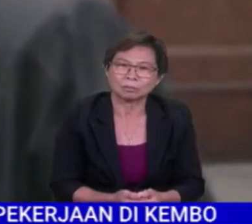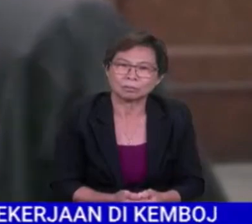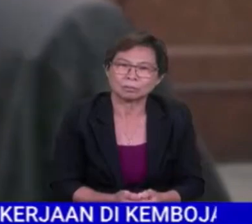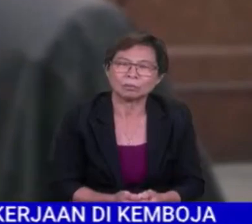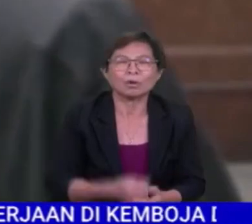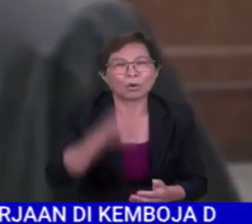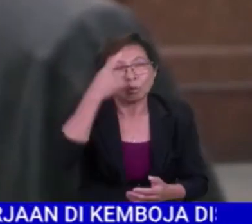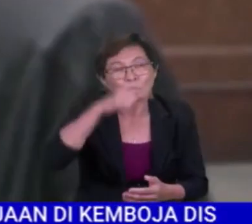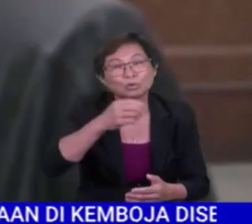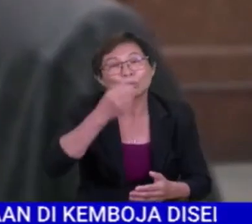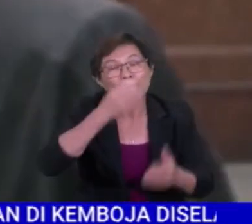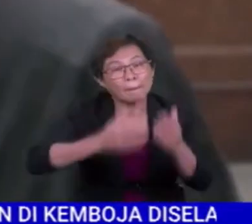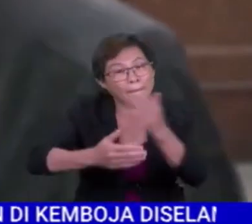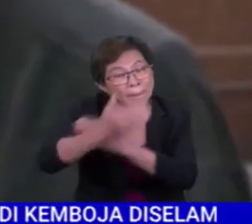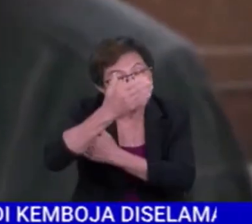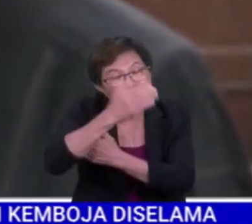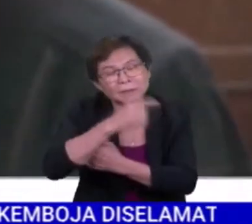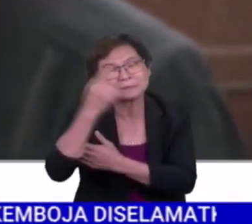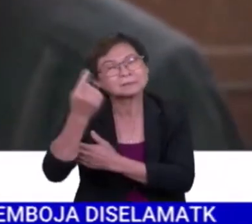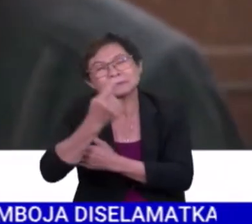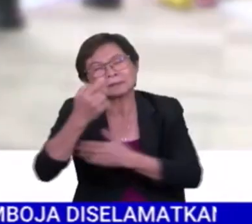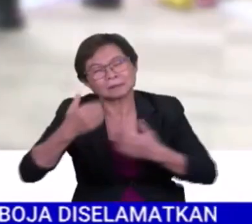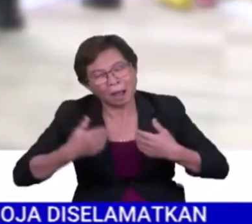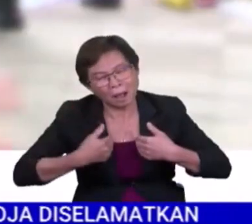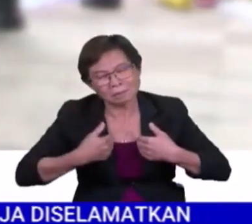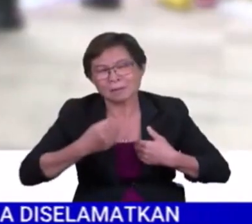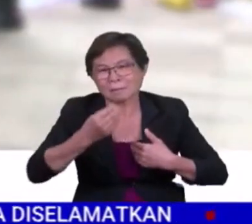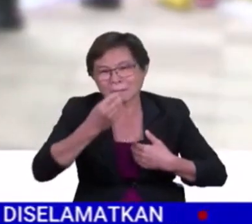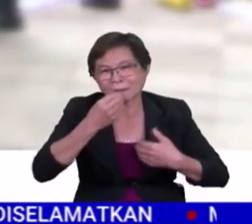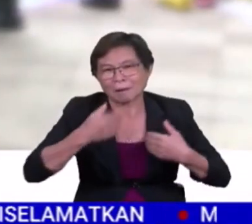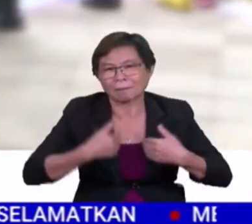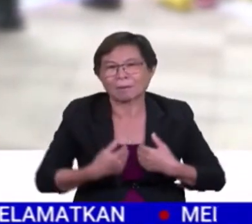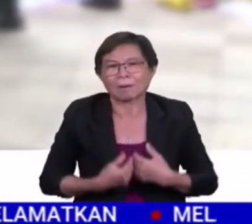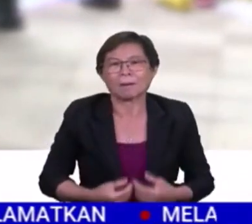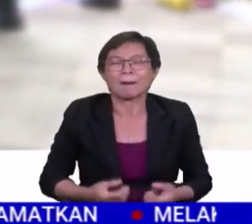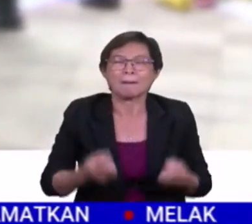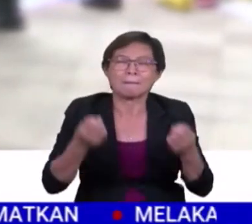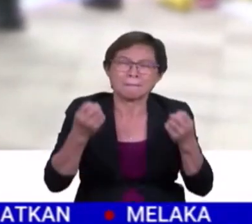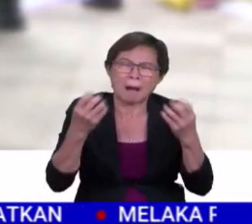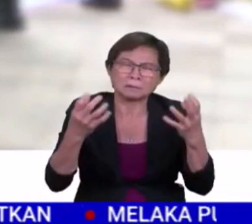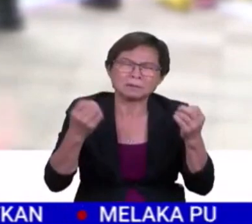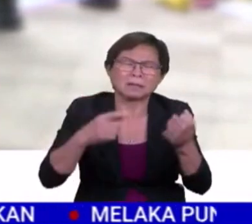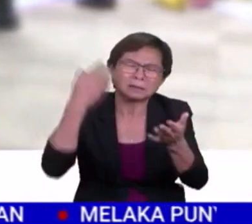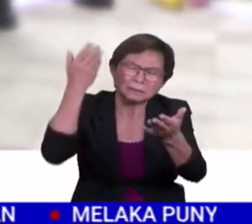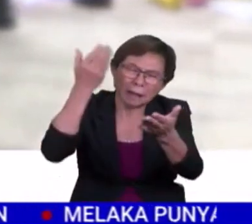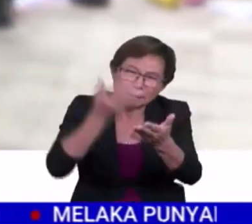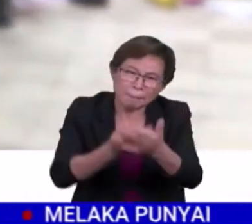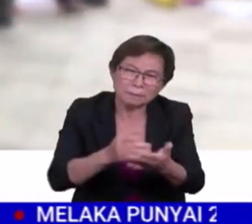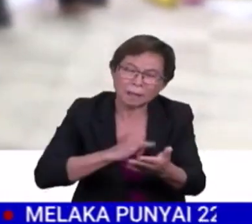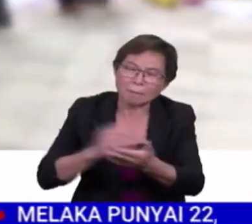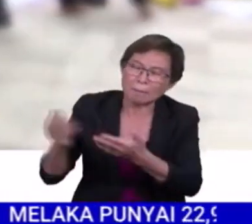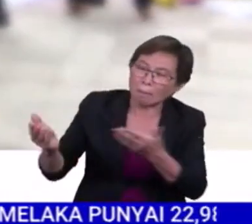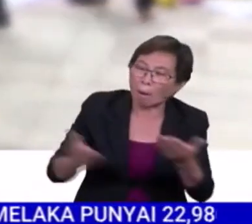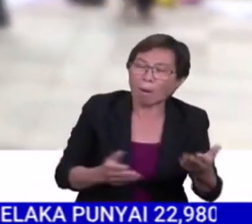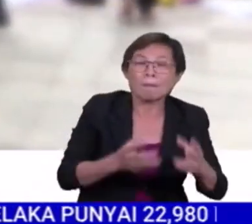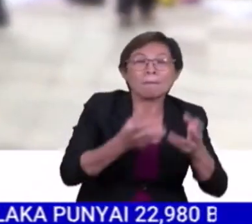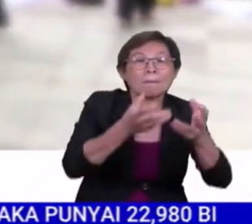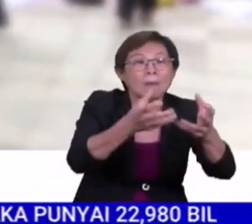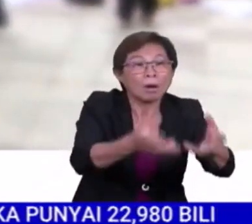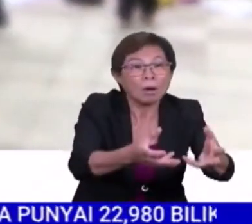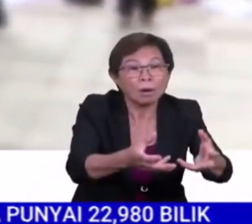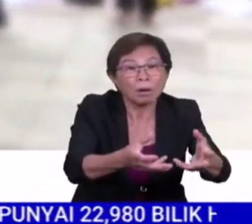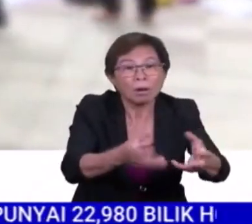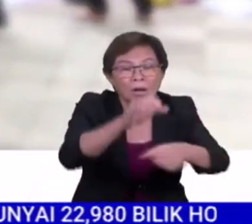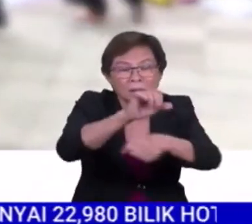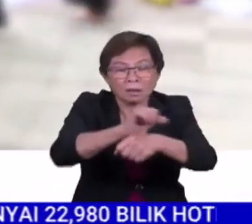untuk buka, ada sentiasa ada. Terlebih sangat. Kadang-kadang sampai saya bawa dan bagi pada orang